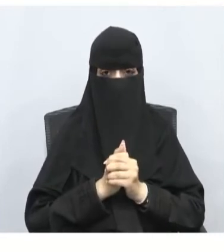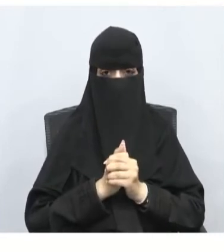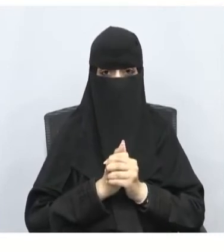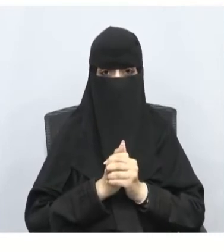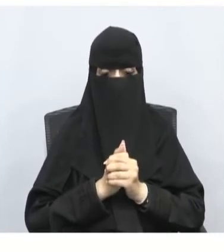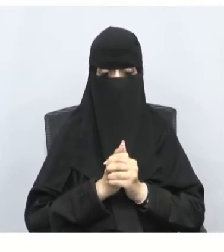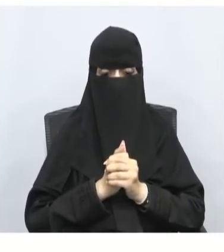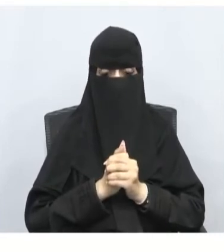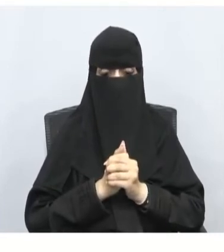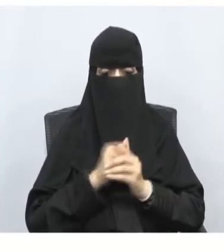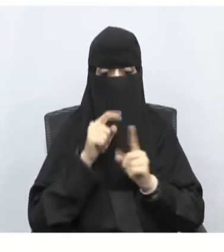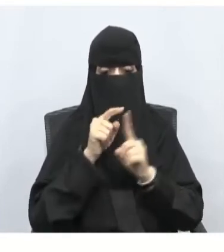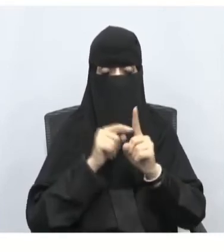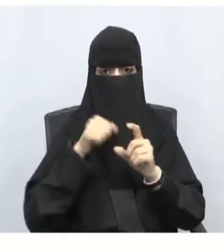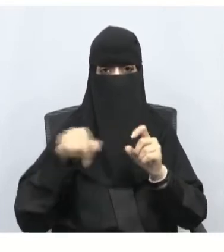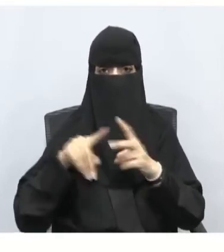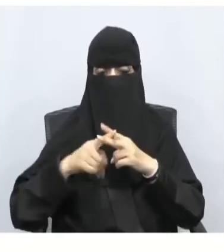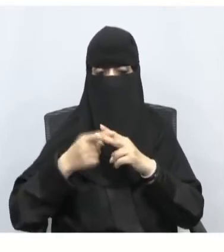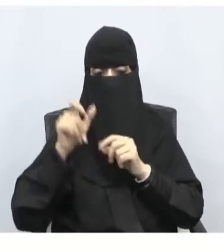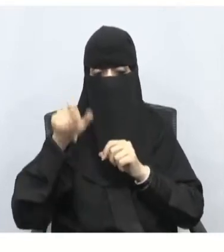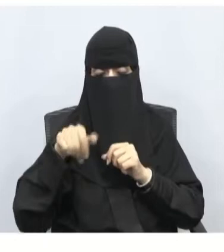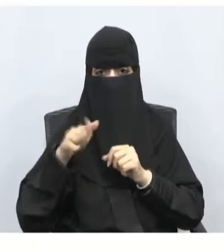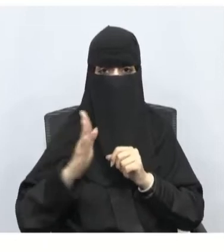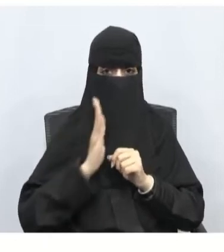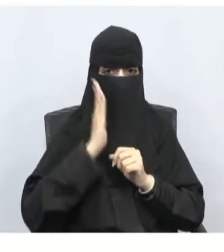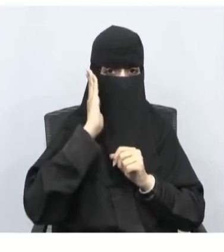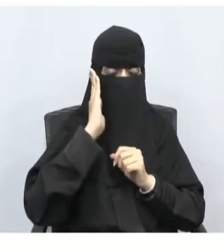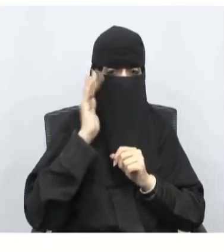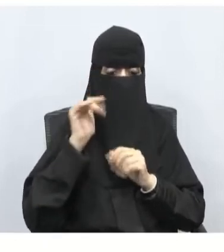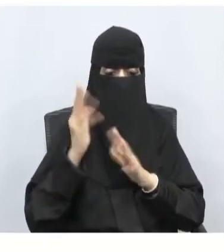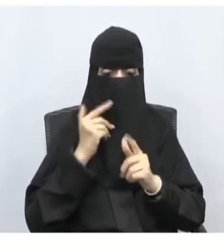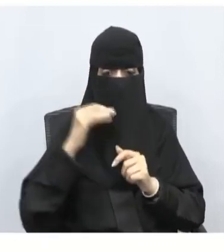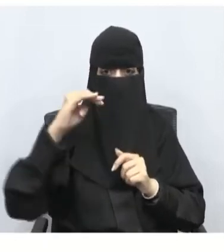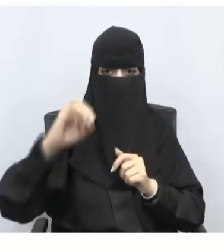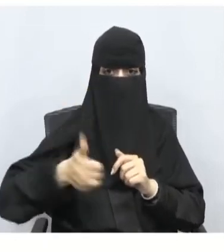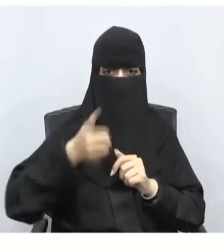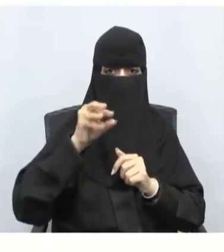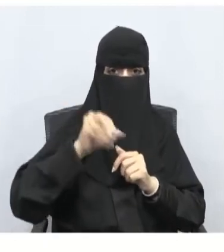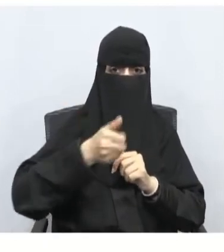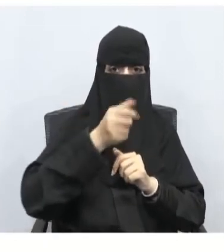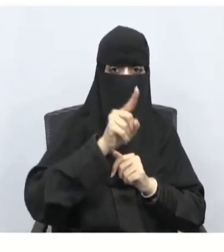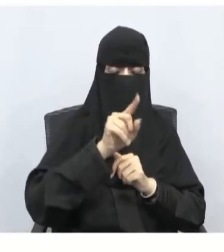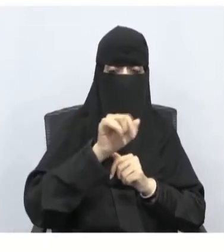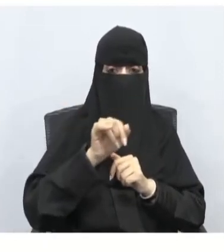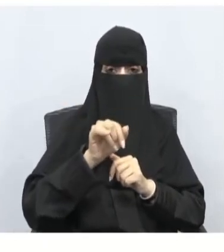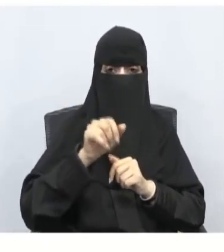كابيتال. نسبة لمخترع الهاتف جراهام بيل.